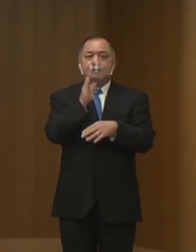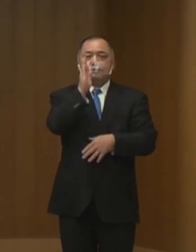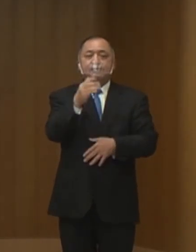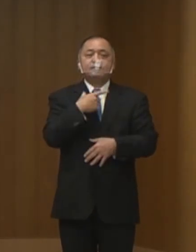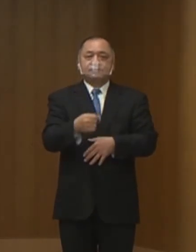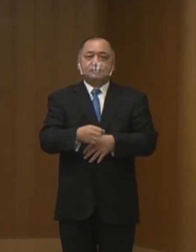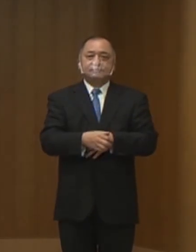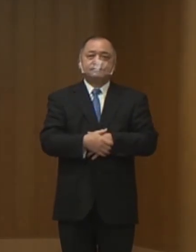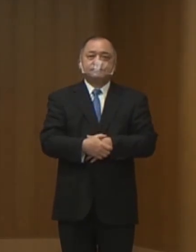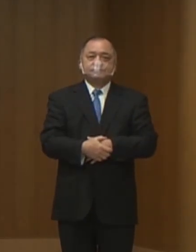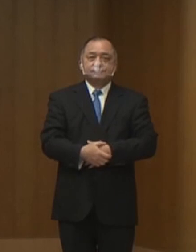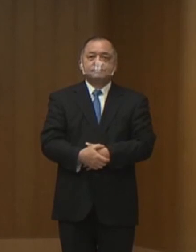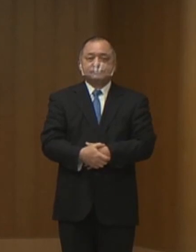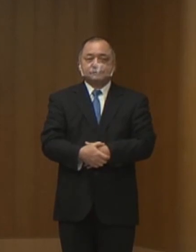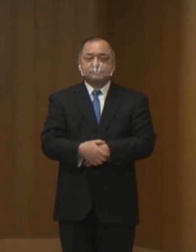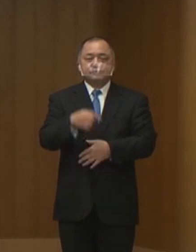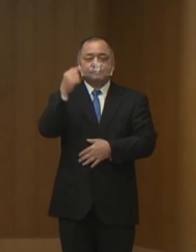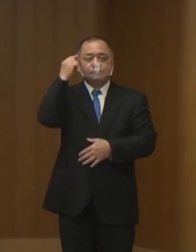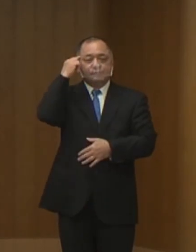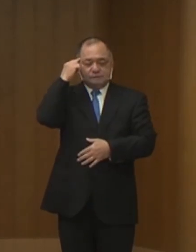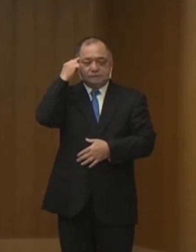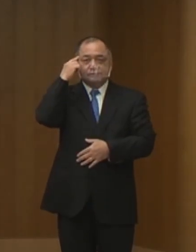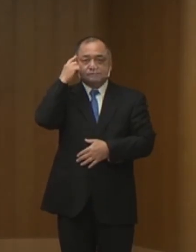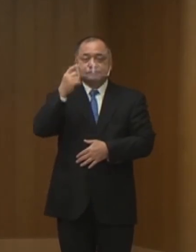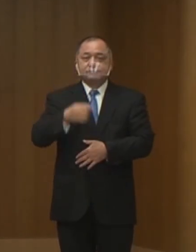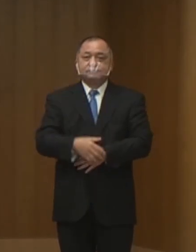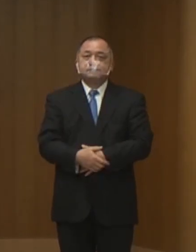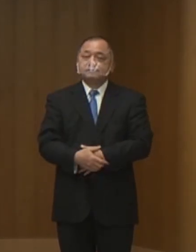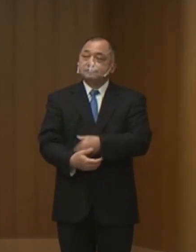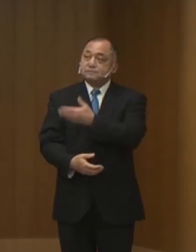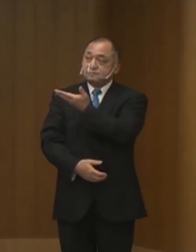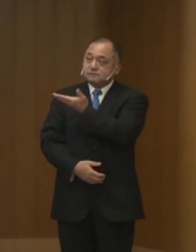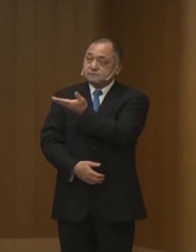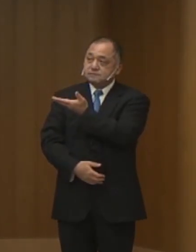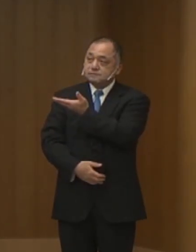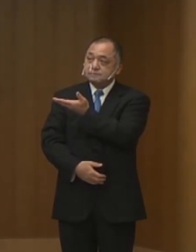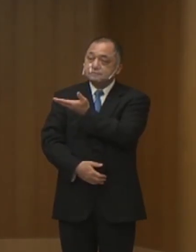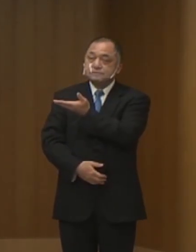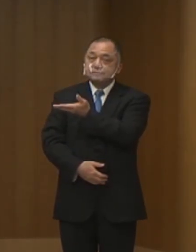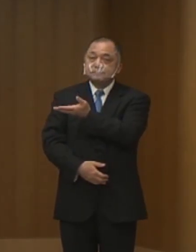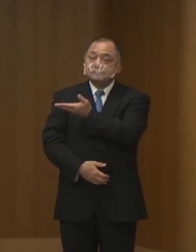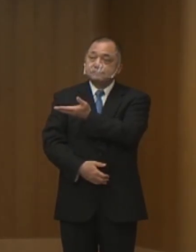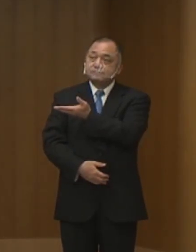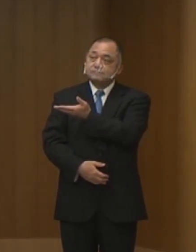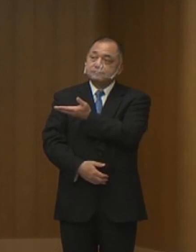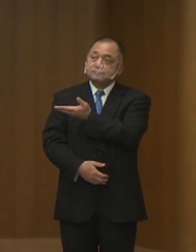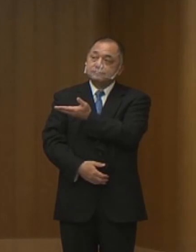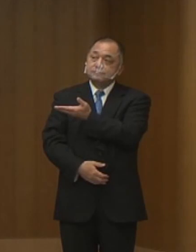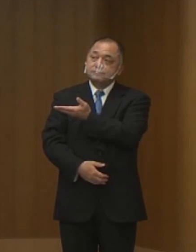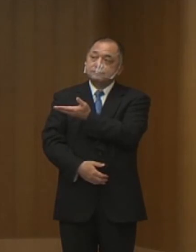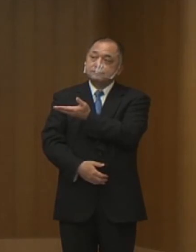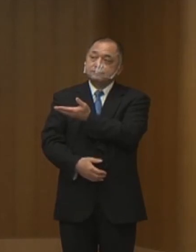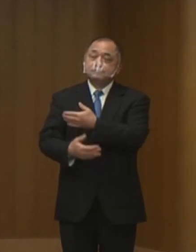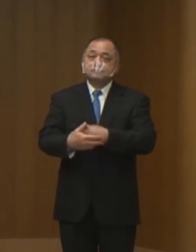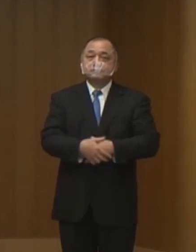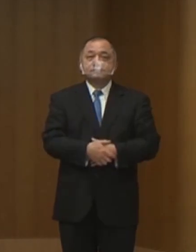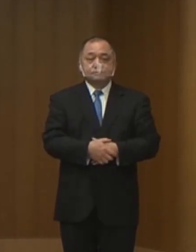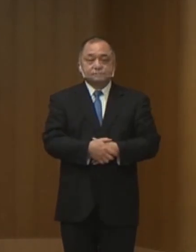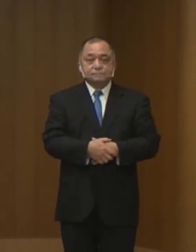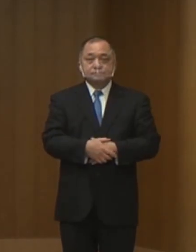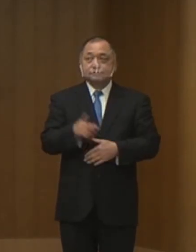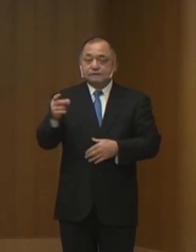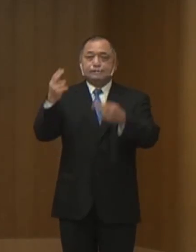いをしたいというふうに思います。年末年始の挨拶前にオンラインでお願いしたいということであ